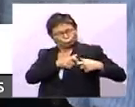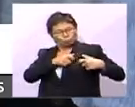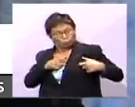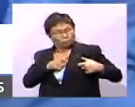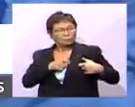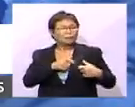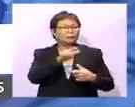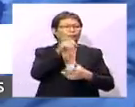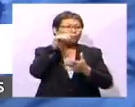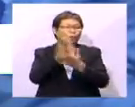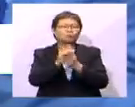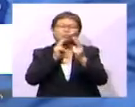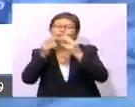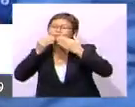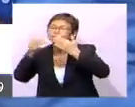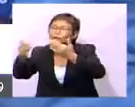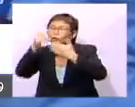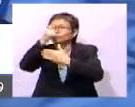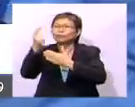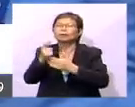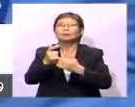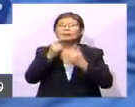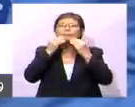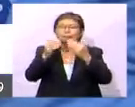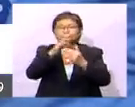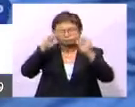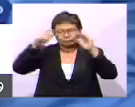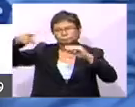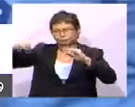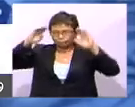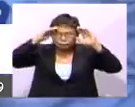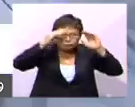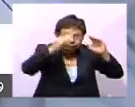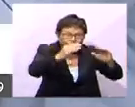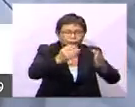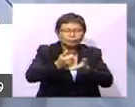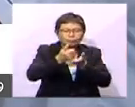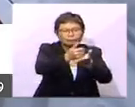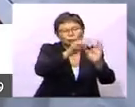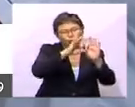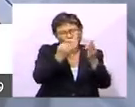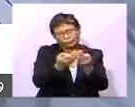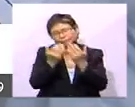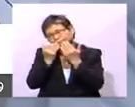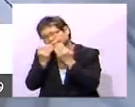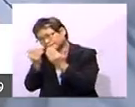Tengku Mastura turut menzahirkan ucapan terima kasih atas ingatan dan keprihatinan Perdana Menteri yang membantu keluarganya.